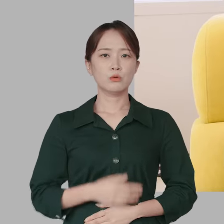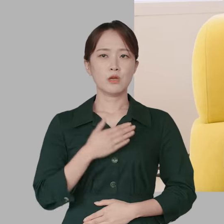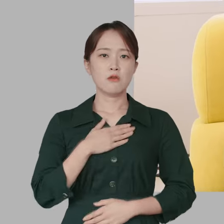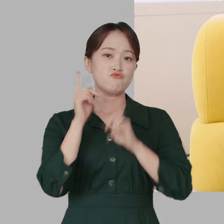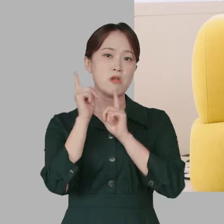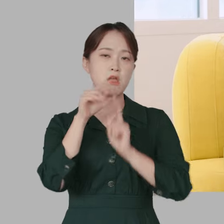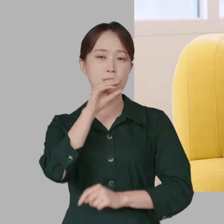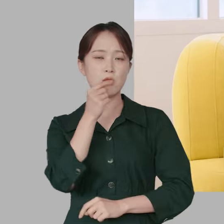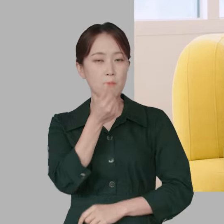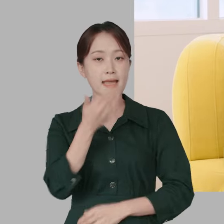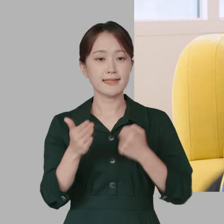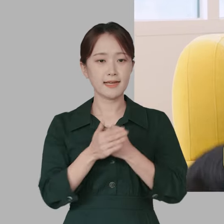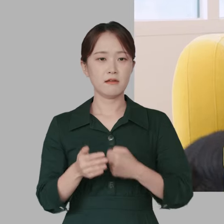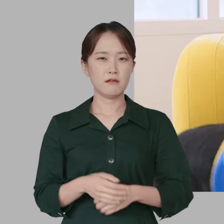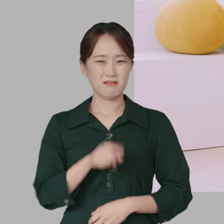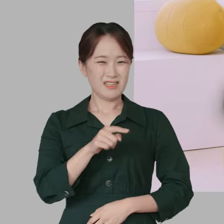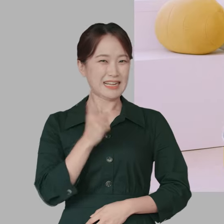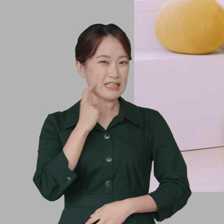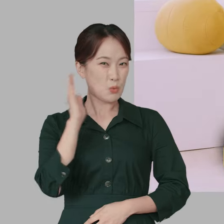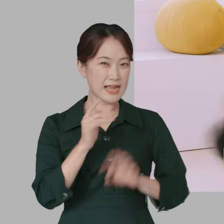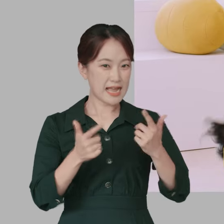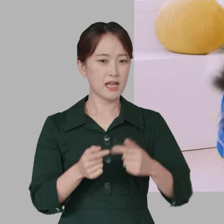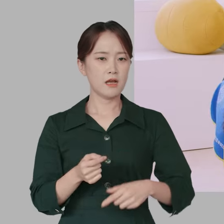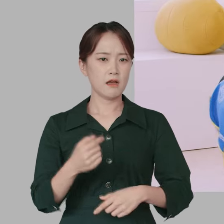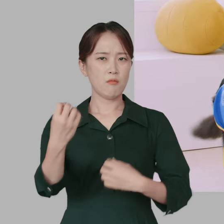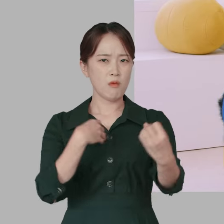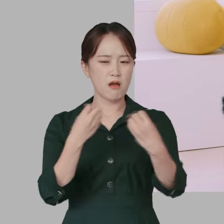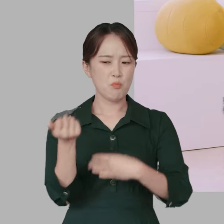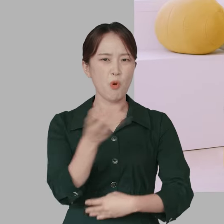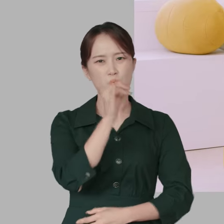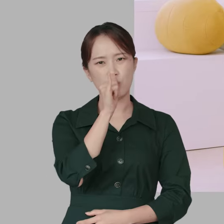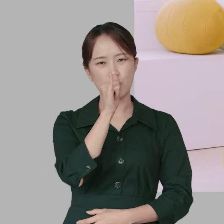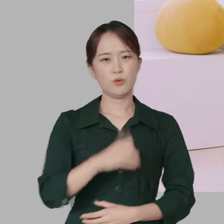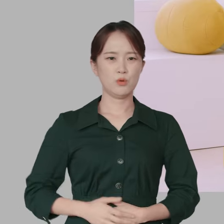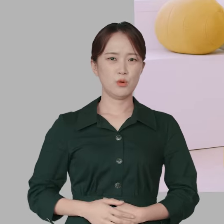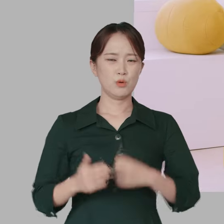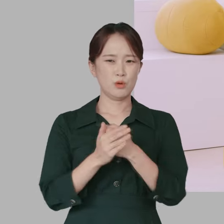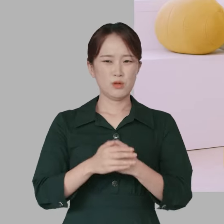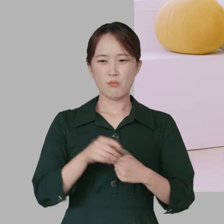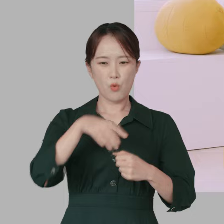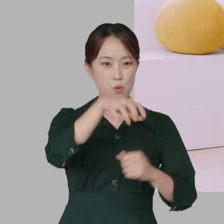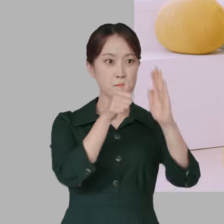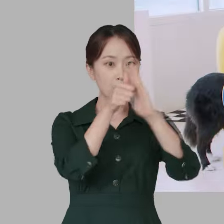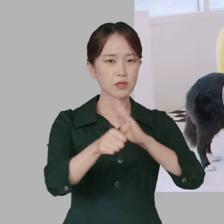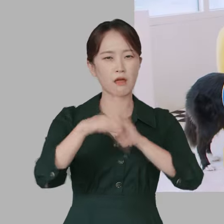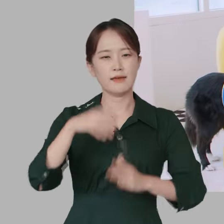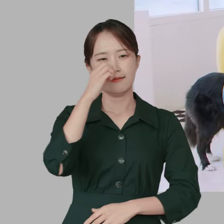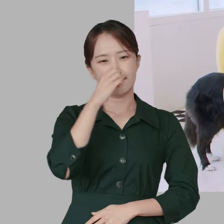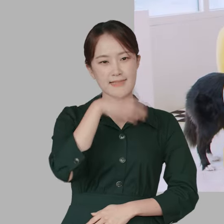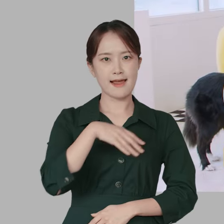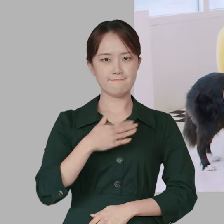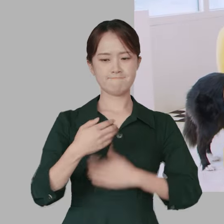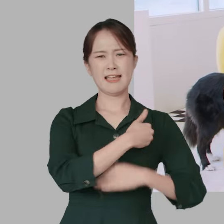정도 소통할 수 있으니까 진짜 안 들리는 거 같냐 이렇게 하시는 분들이 계시고 이래서 들어갈 때 저는 그냥 쯧